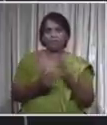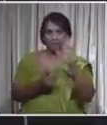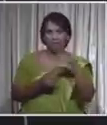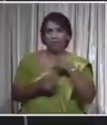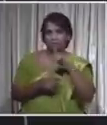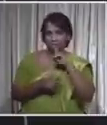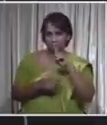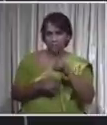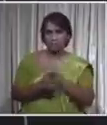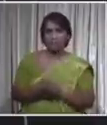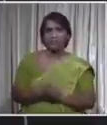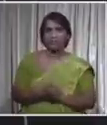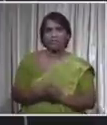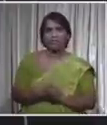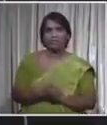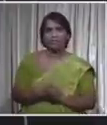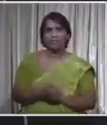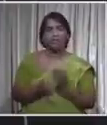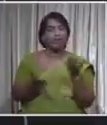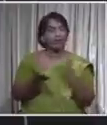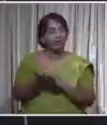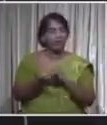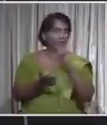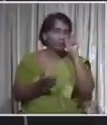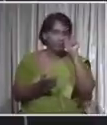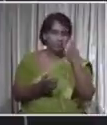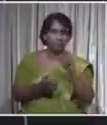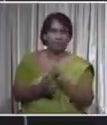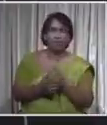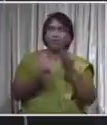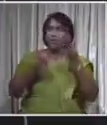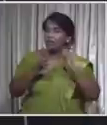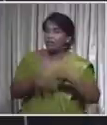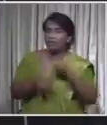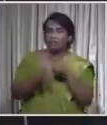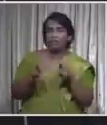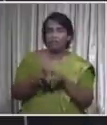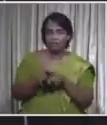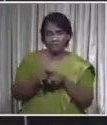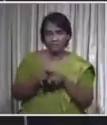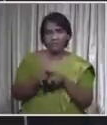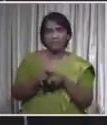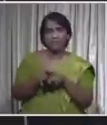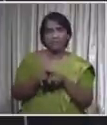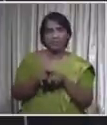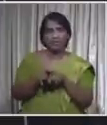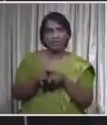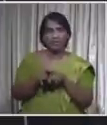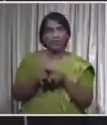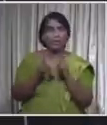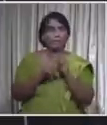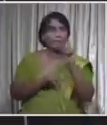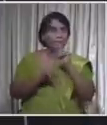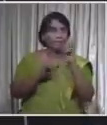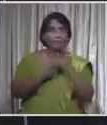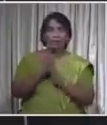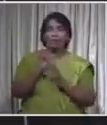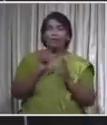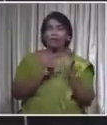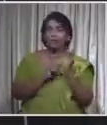රම්නාන්සලා කියන්නේ ඊළඟට ගත්තොත් අනිත් එක මේ අවුරුදු මේ පාර්ලිමේන්තු